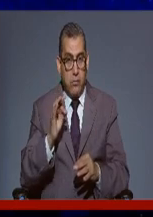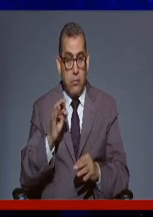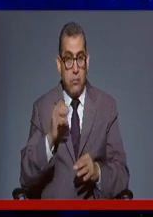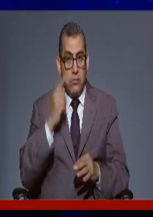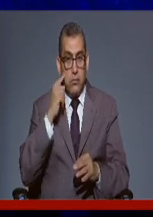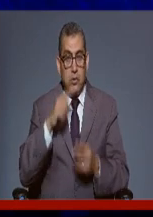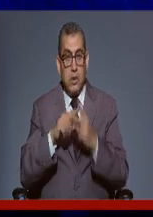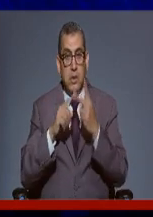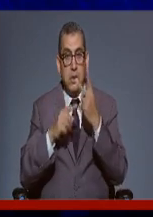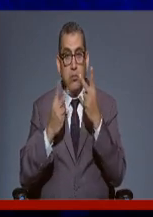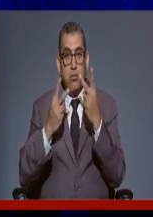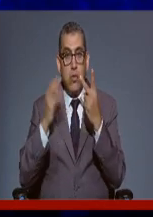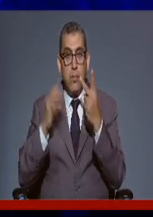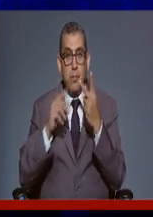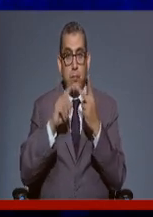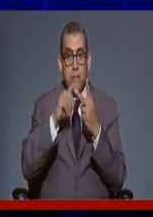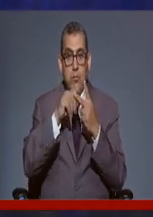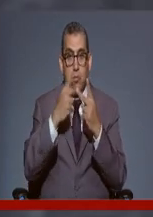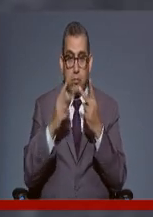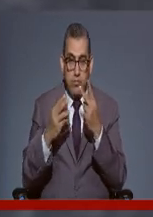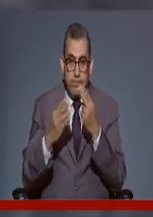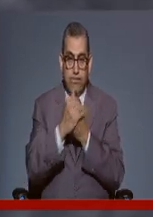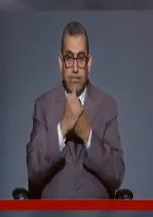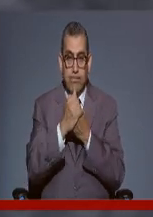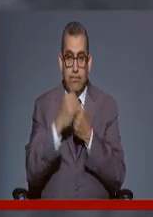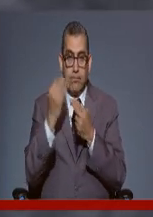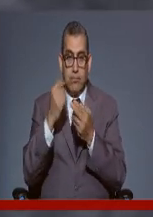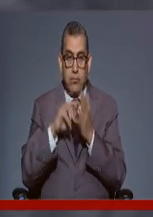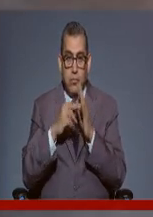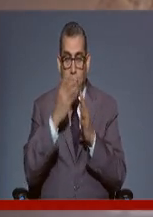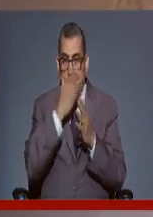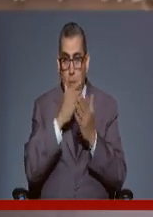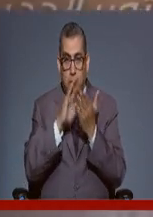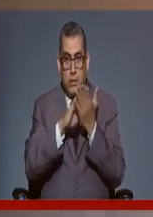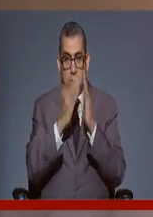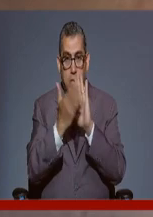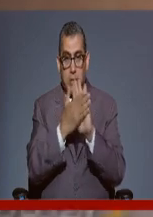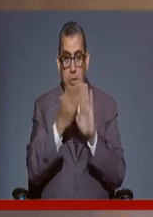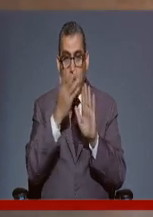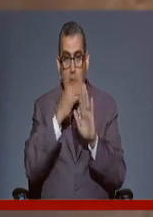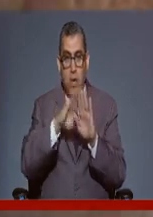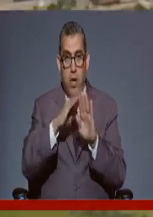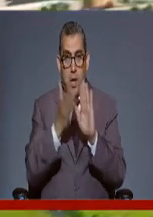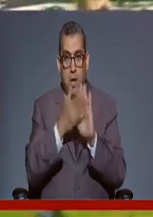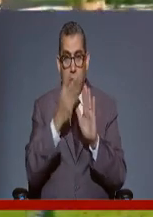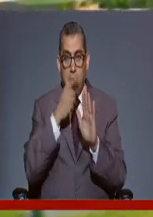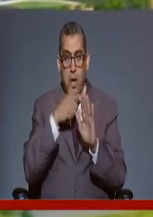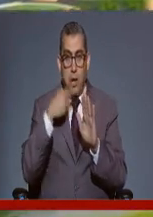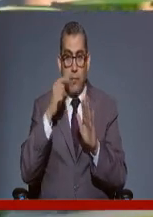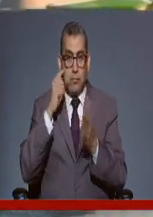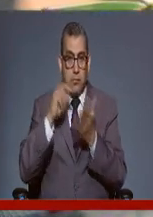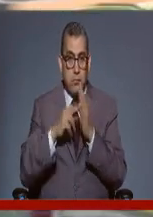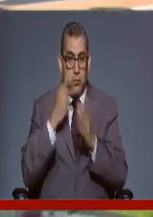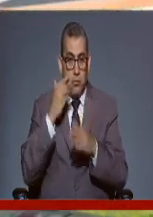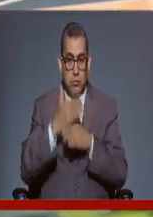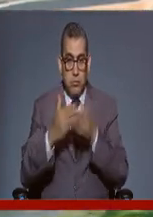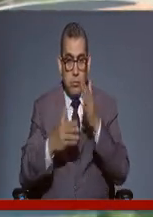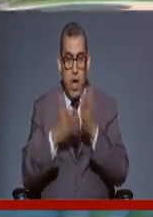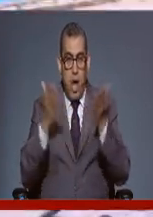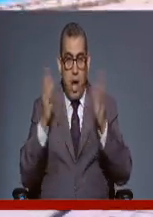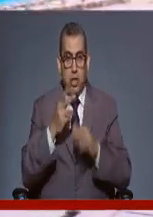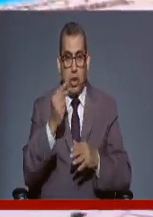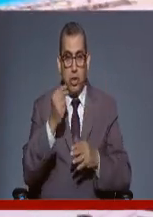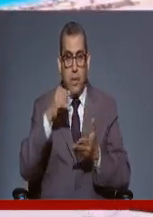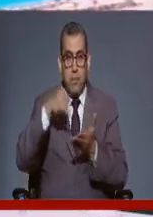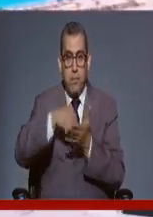مرتبطين وبيتاثروا ببعض ويعتبر وجهين لعمله واحده ومع ان الدوله خططت لبناء اكتر من عشرين